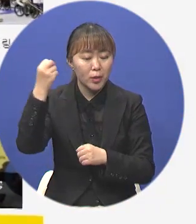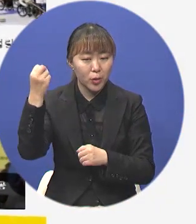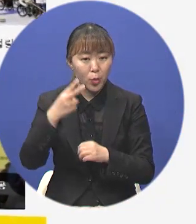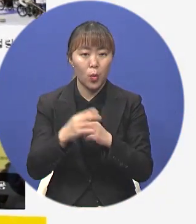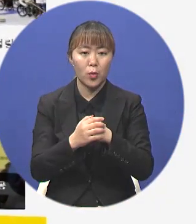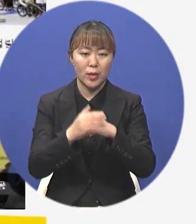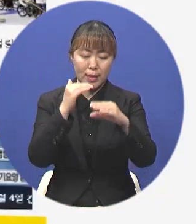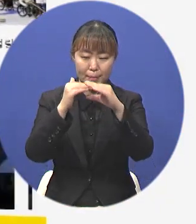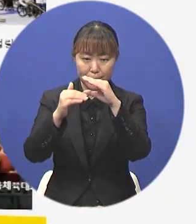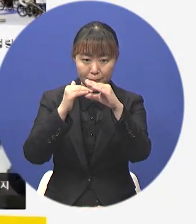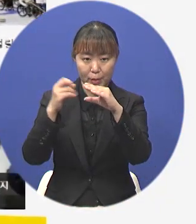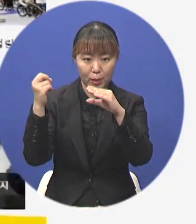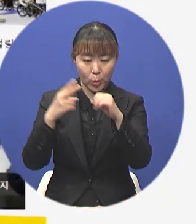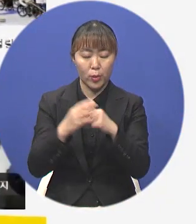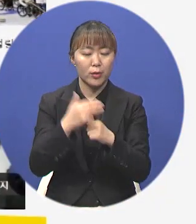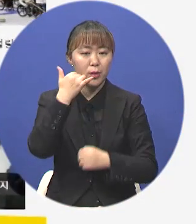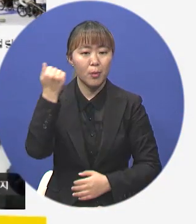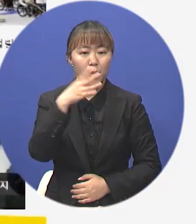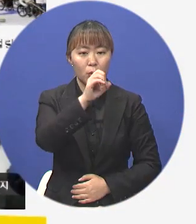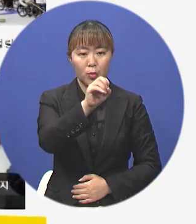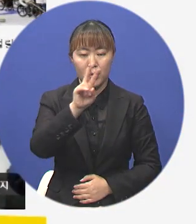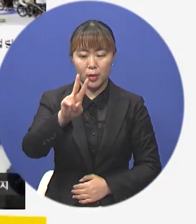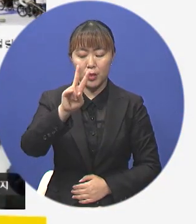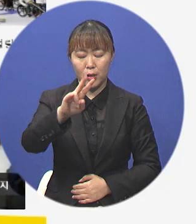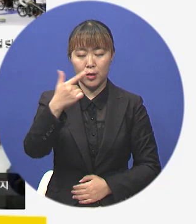홈페이지 또는 전자우편,